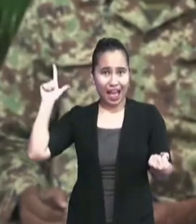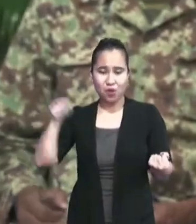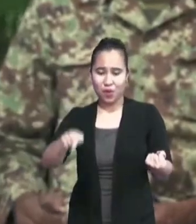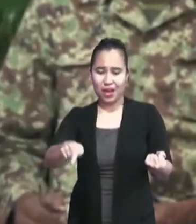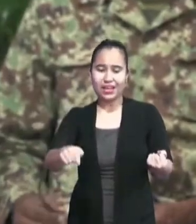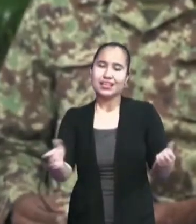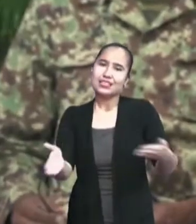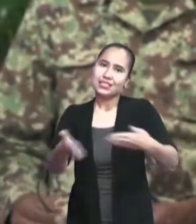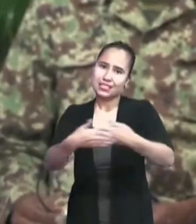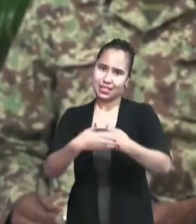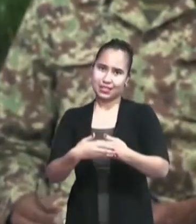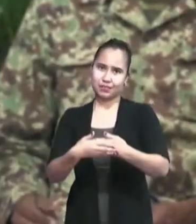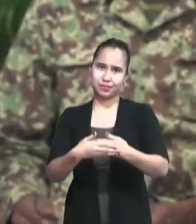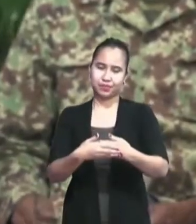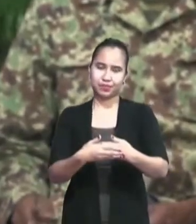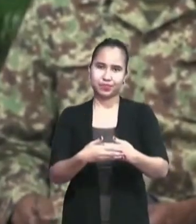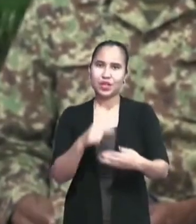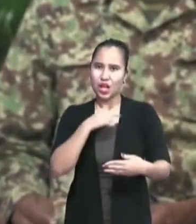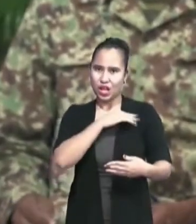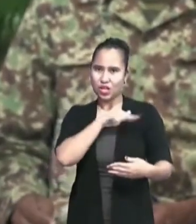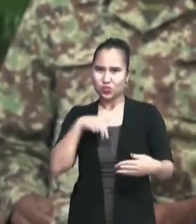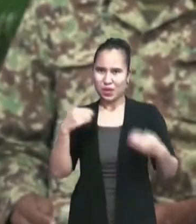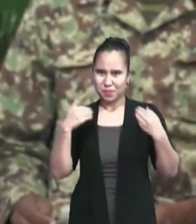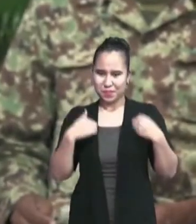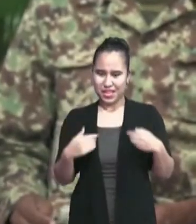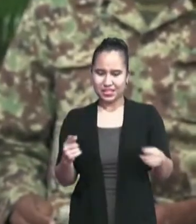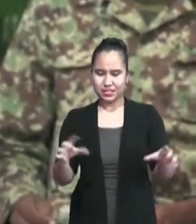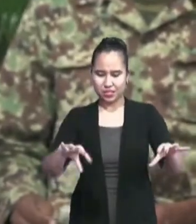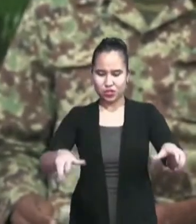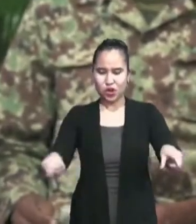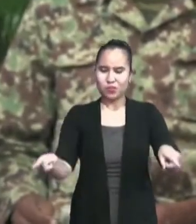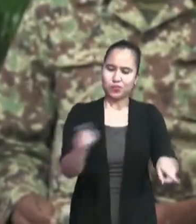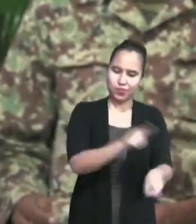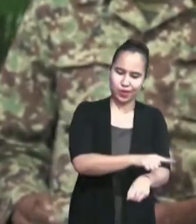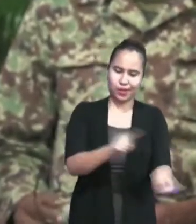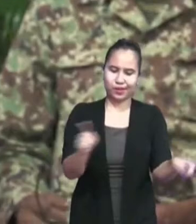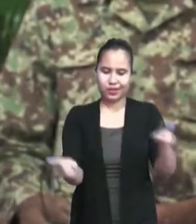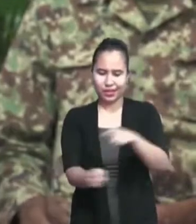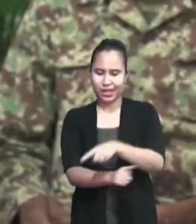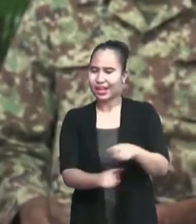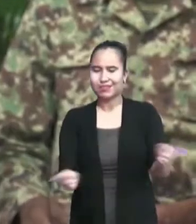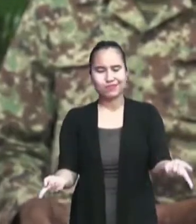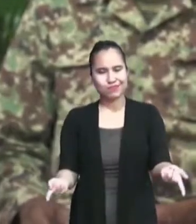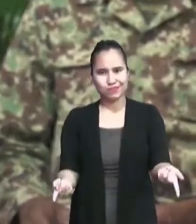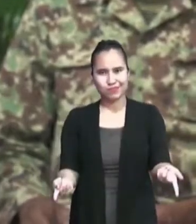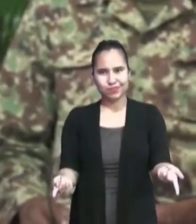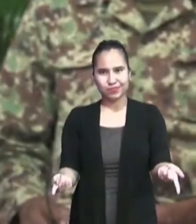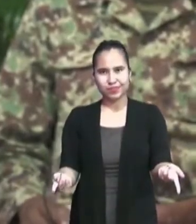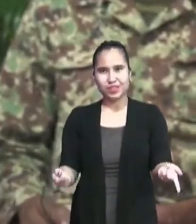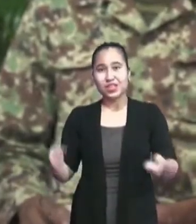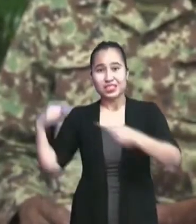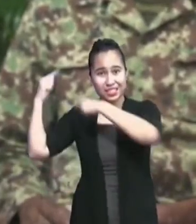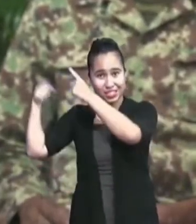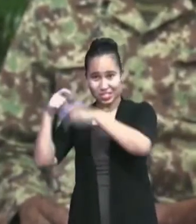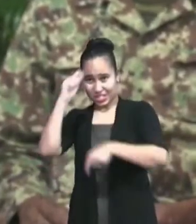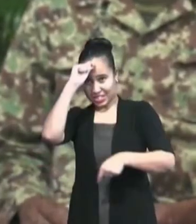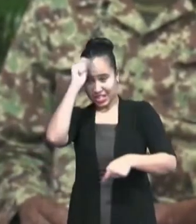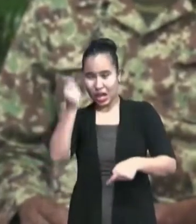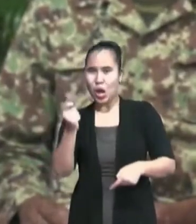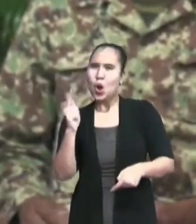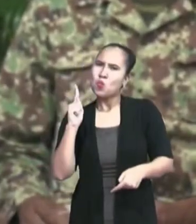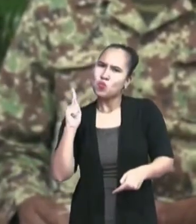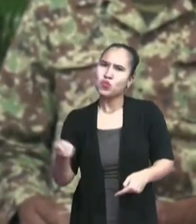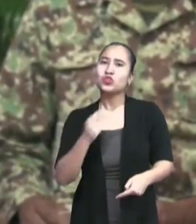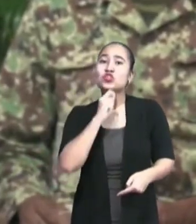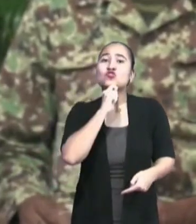bewoners willen verplaatsen van dorp A naar dorp B, dan is het een traditioneel gezag daar ter plekke die toestemming daartoe geeft.